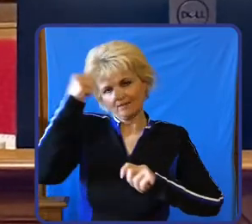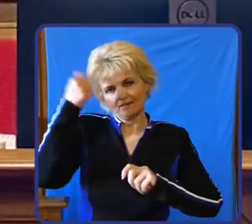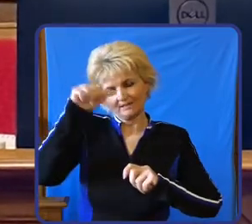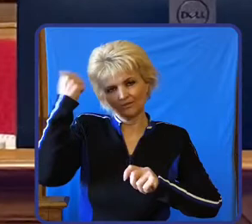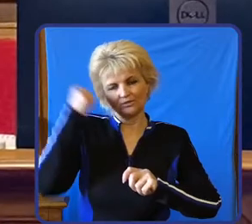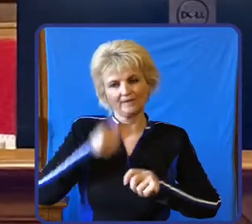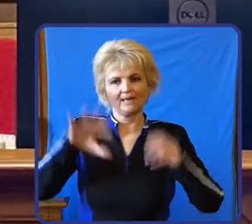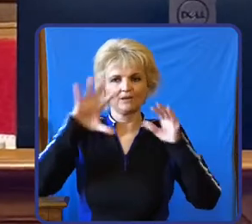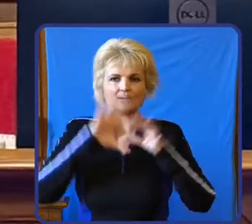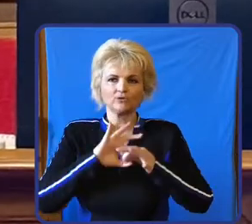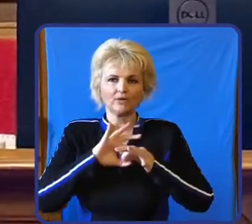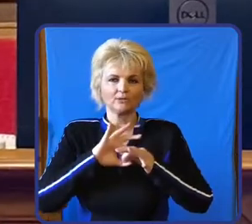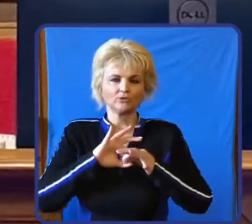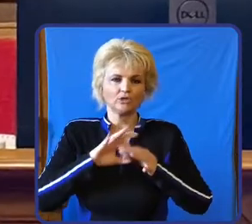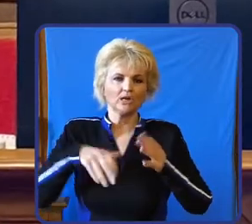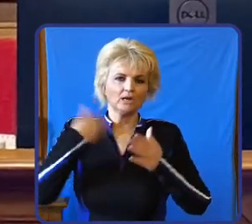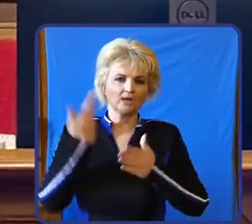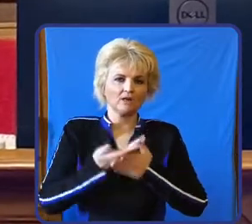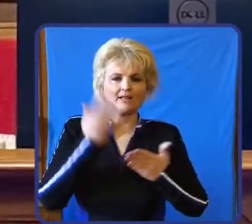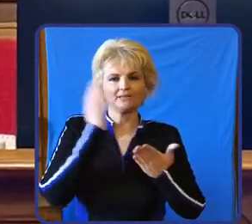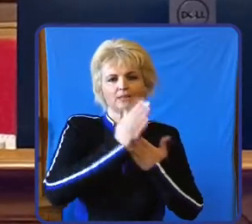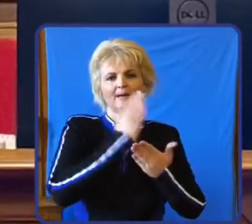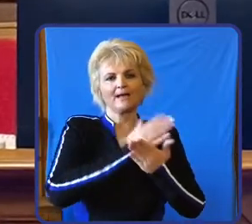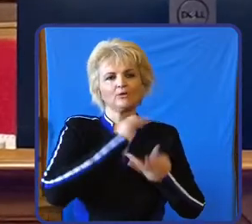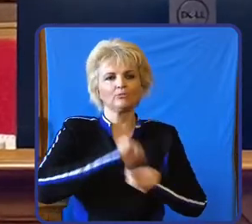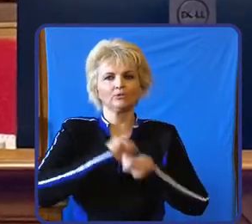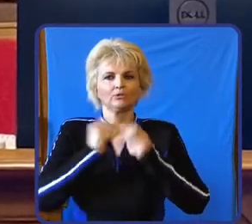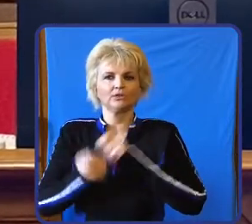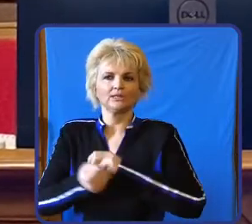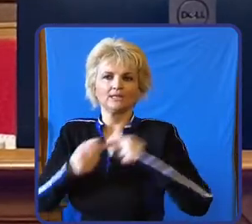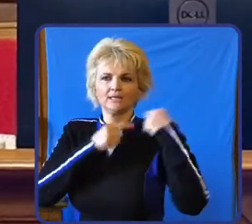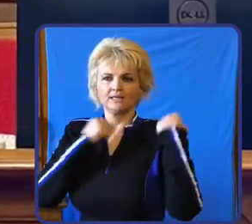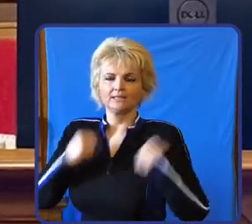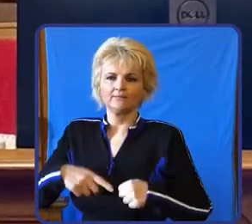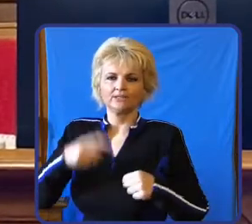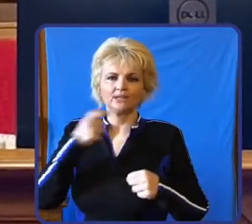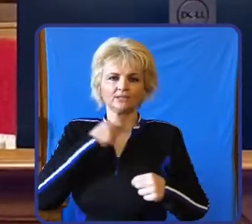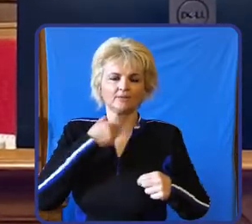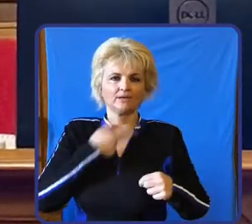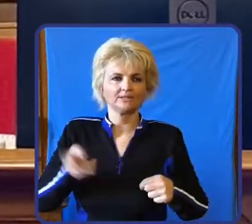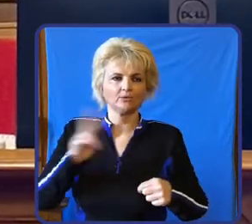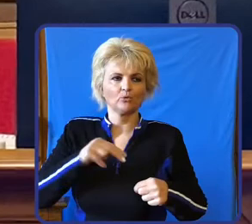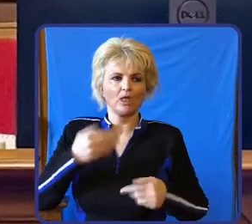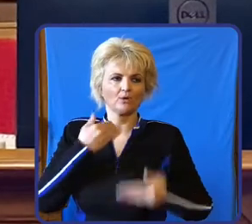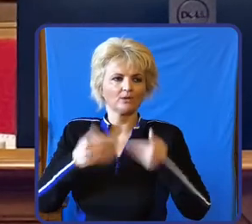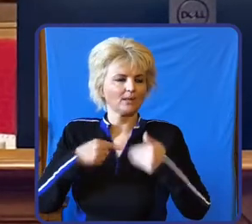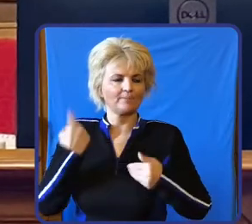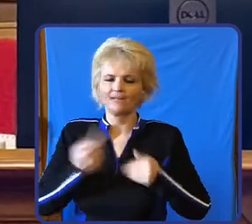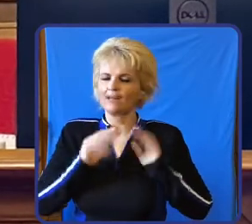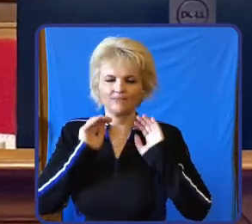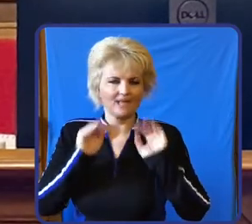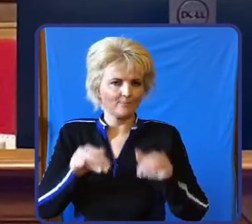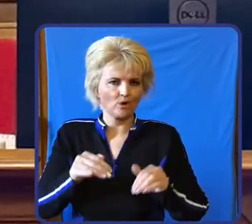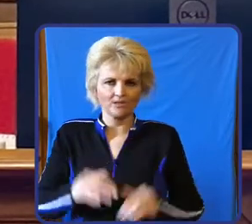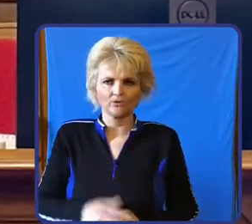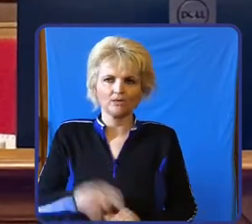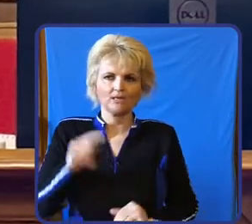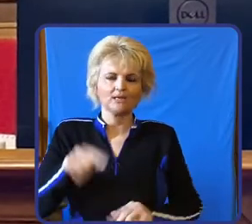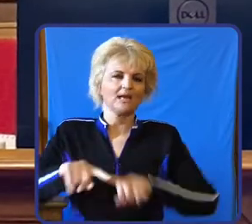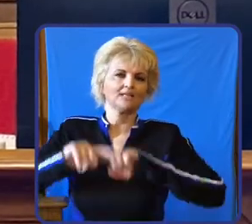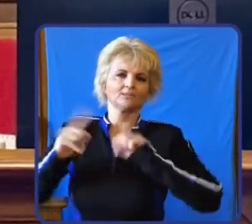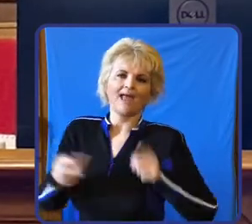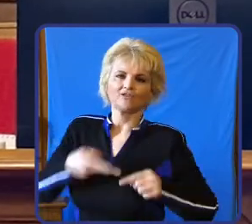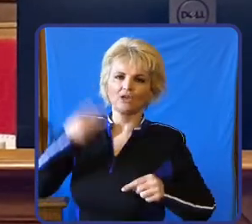javaslatát, valamint a szabályoknak a módosítását, és nagyon szívesen szavaz róla a közgyűlés. Mi nem támogatjuk, még egyszer, ez egy